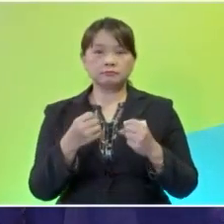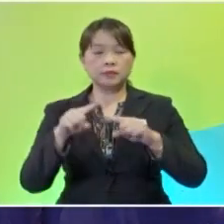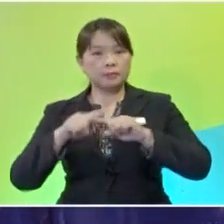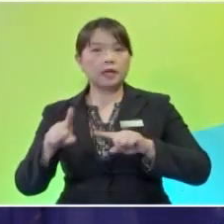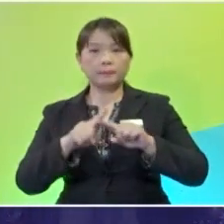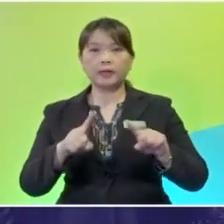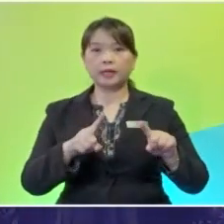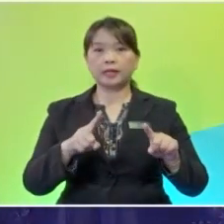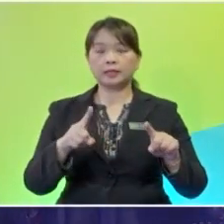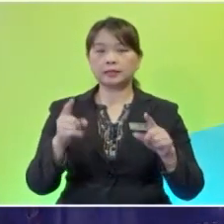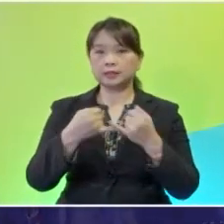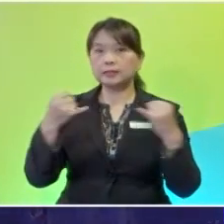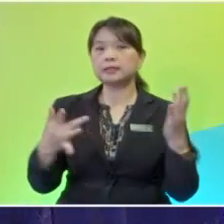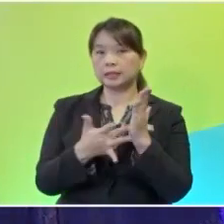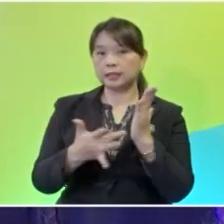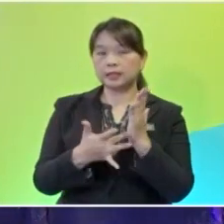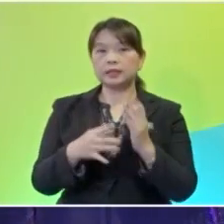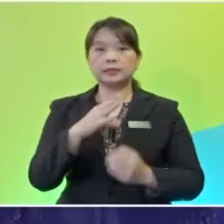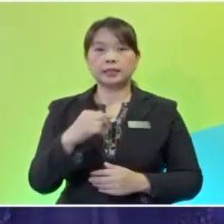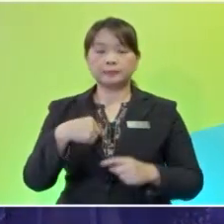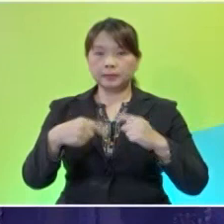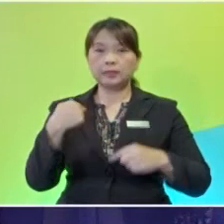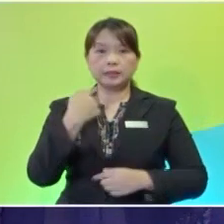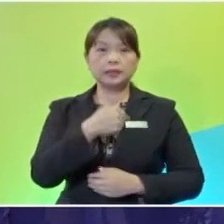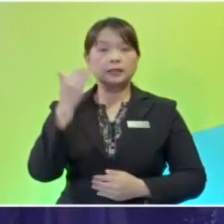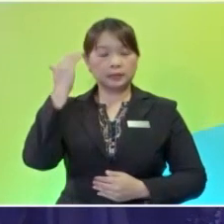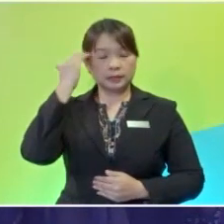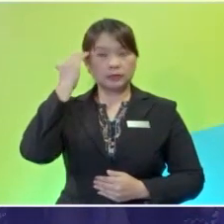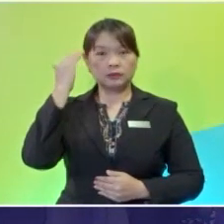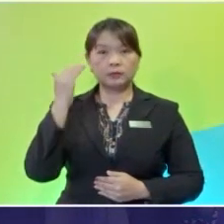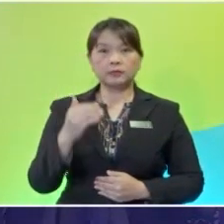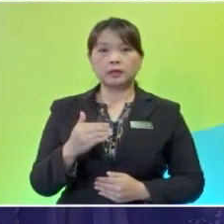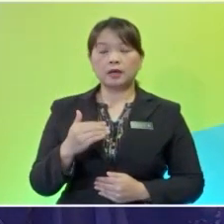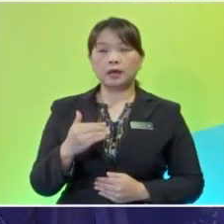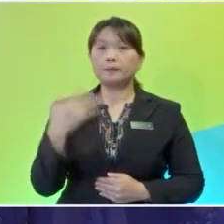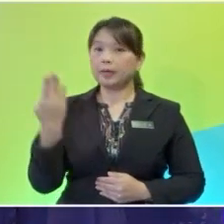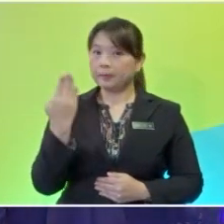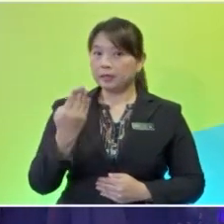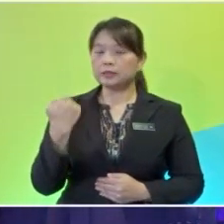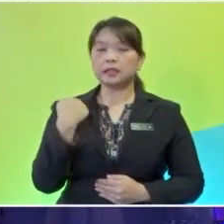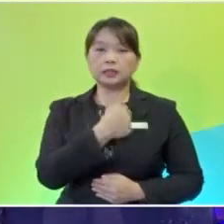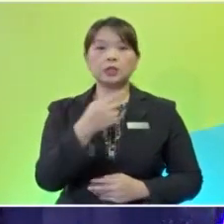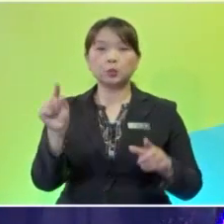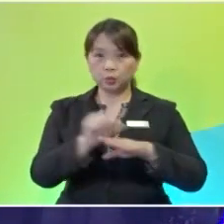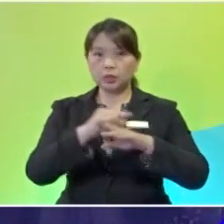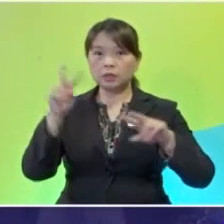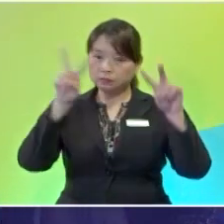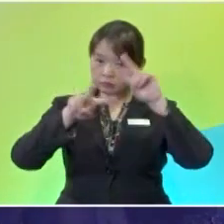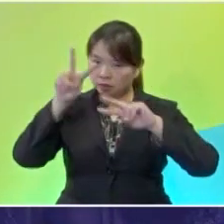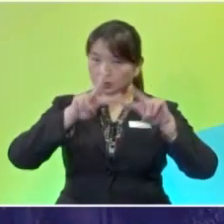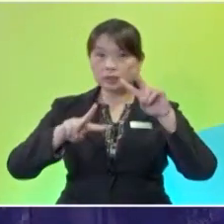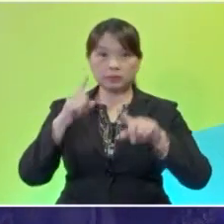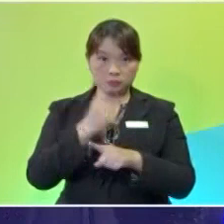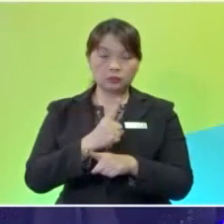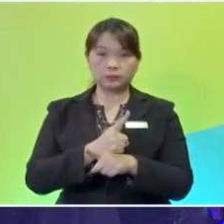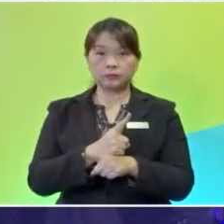方法。那么一般我们知道的就是观察，在班上呢我们看学生我们可能通过